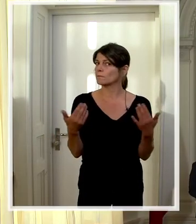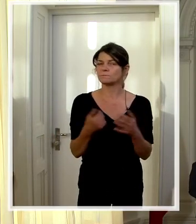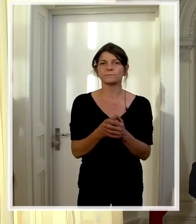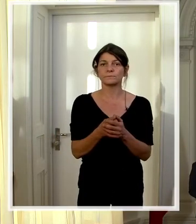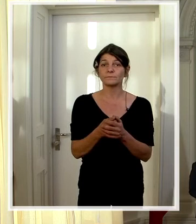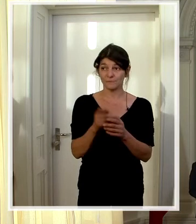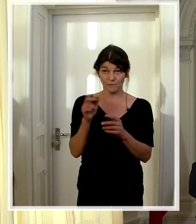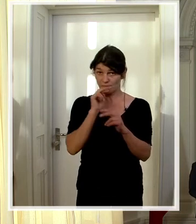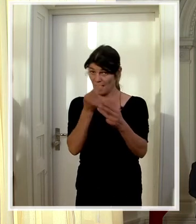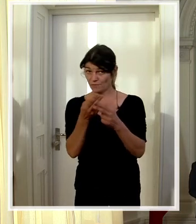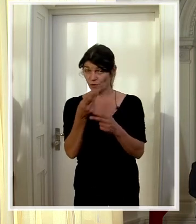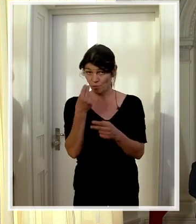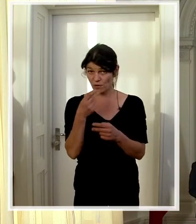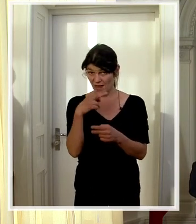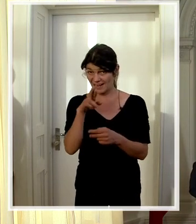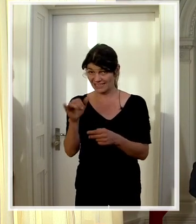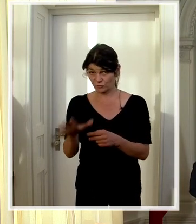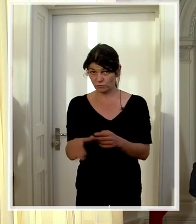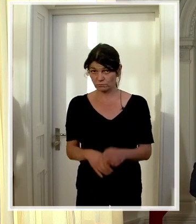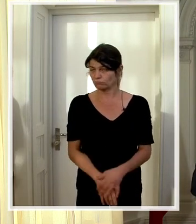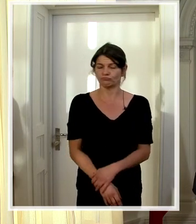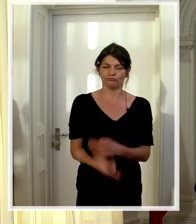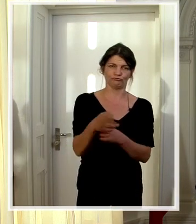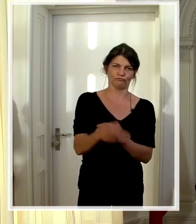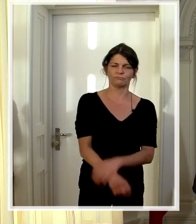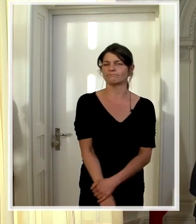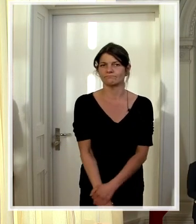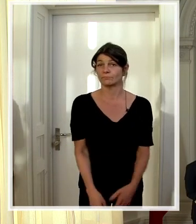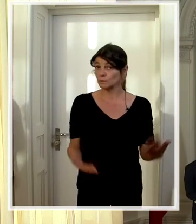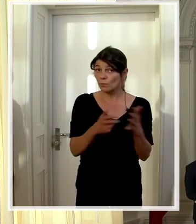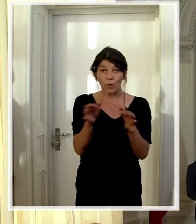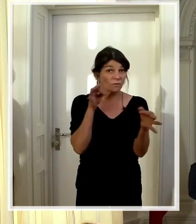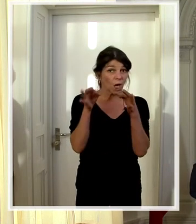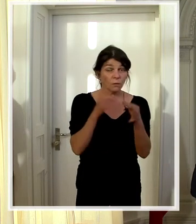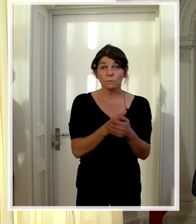Replik von Daniel Risch? Nein. Okay. Sonst noch eine Frage?